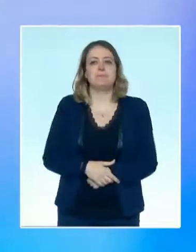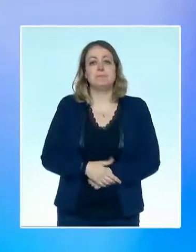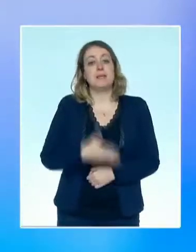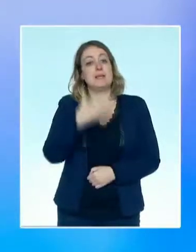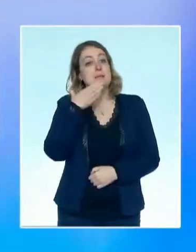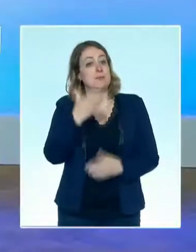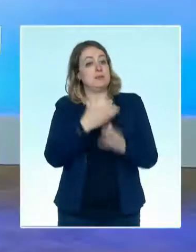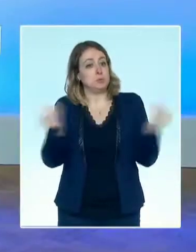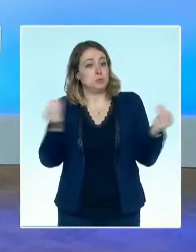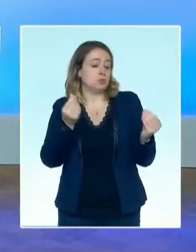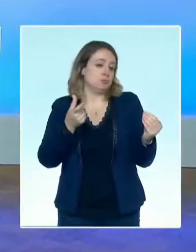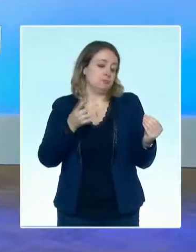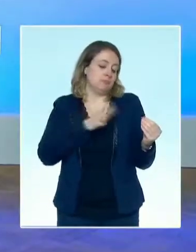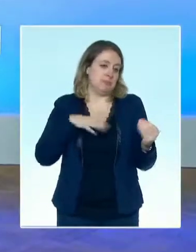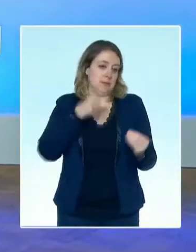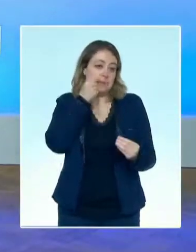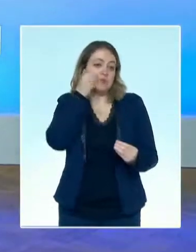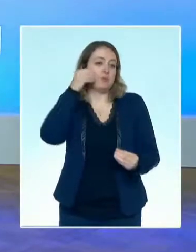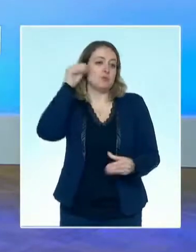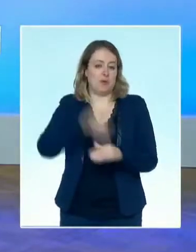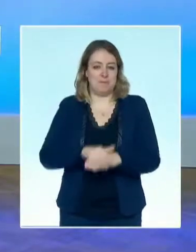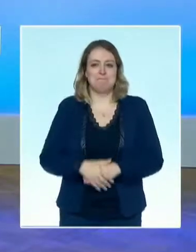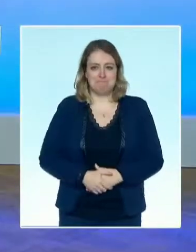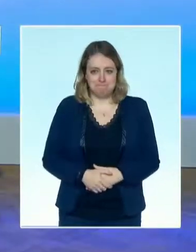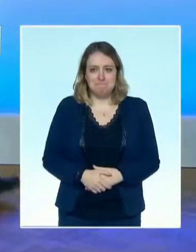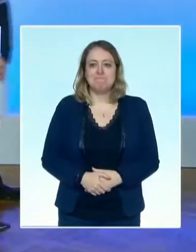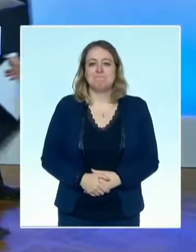Merci beaucoup. Bonne soirée. C'est tout ?